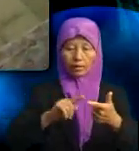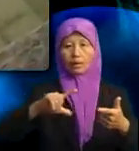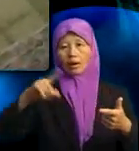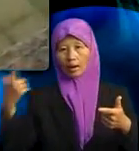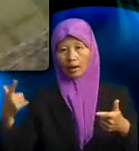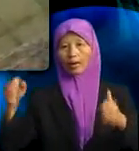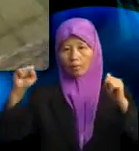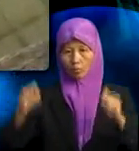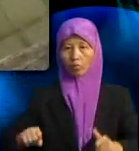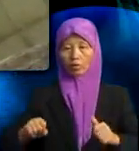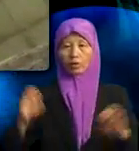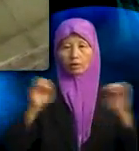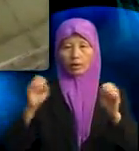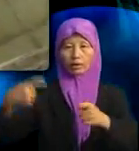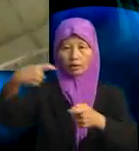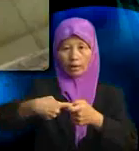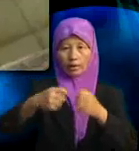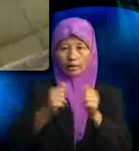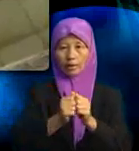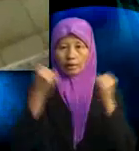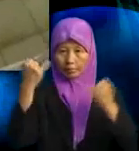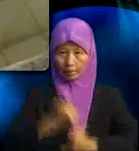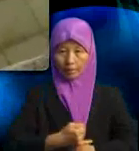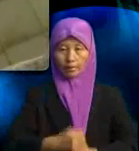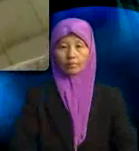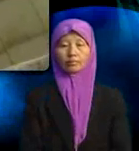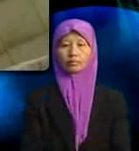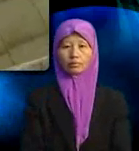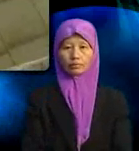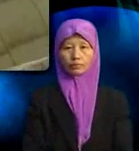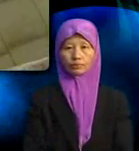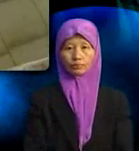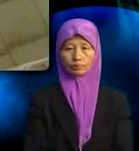untuk tujuan-tujuan lain yang tidak ada kaitan dengan najis.